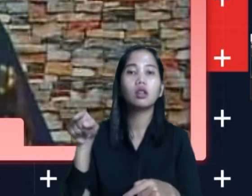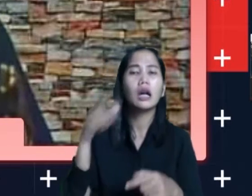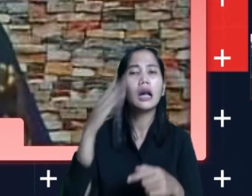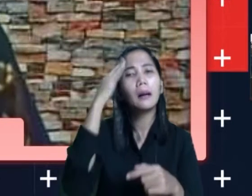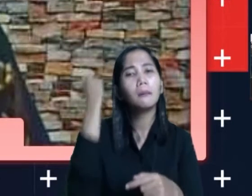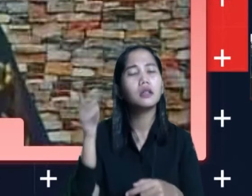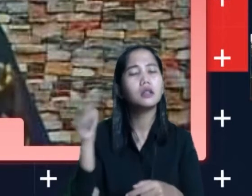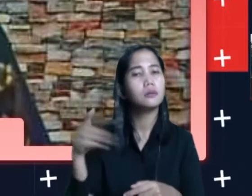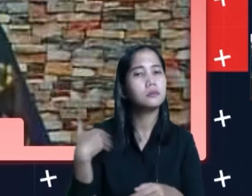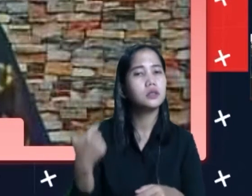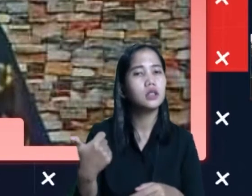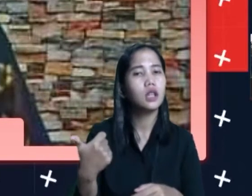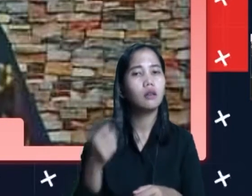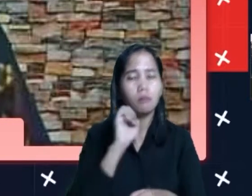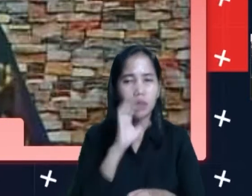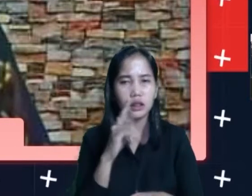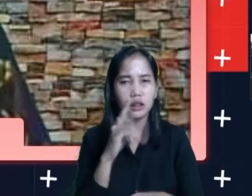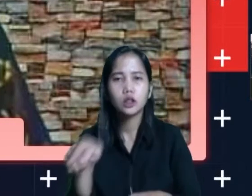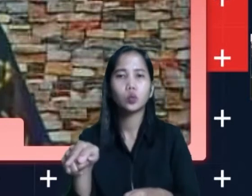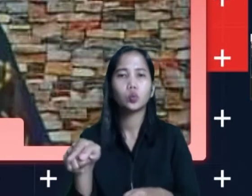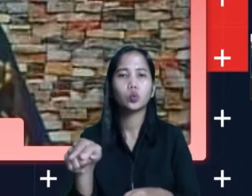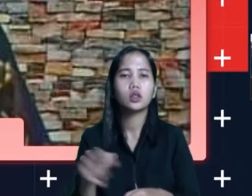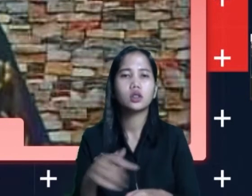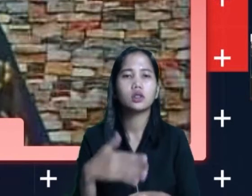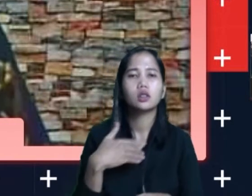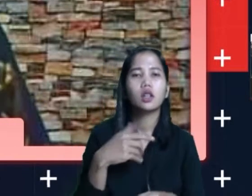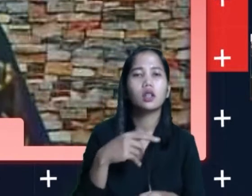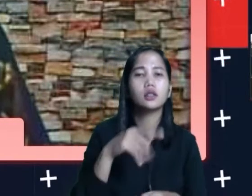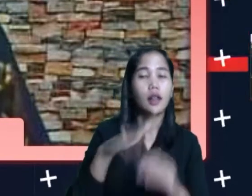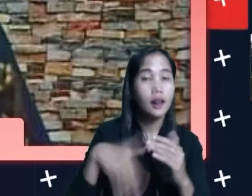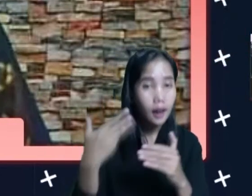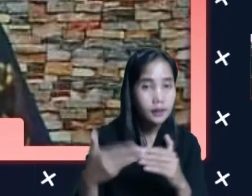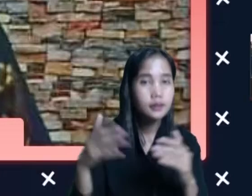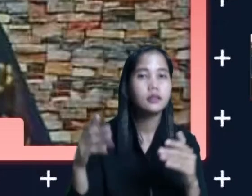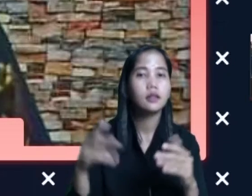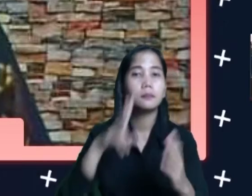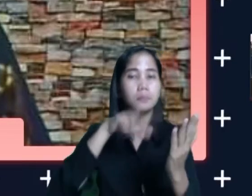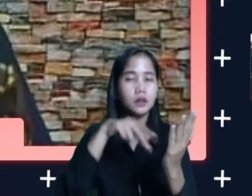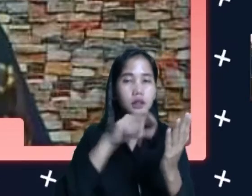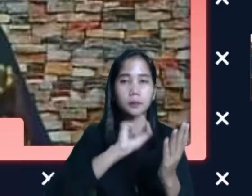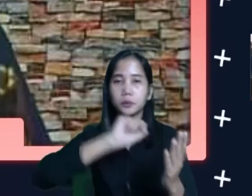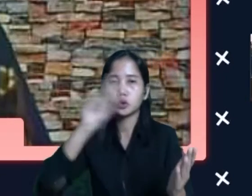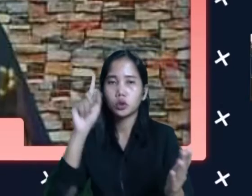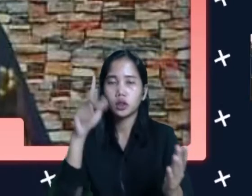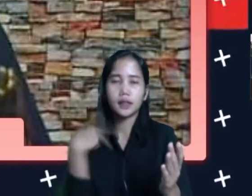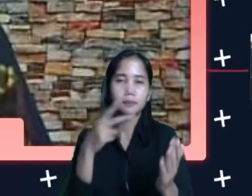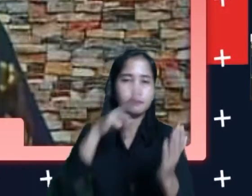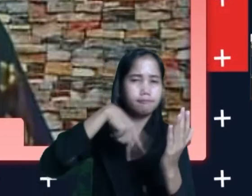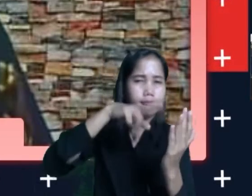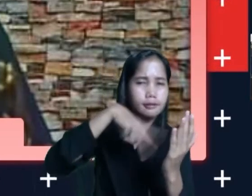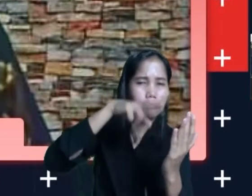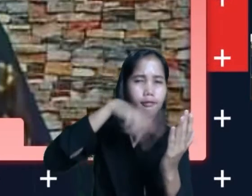begitu. Ya kenapa kita mesti tunggu sampai satu hari baru kita mengatakan, oh maksud dia begitu. Baca saja dari